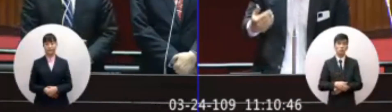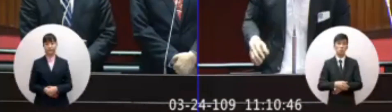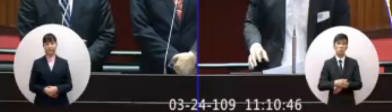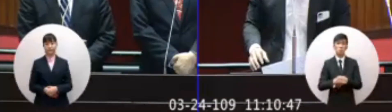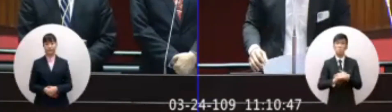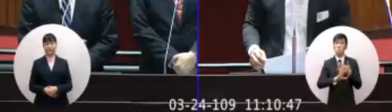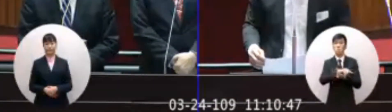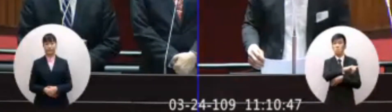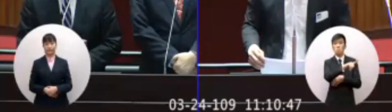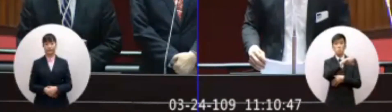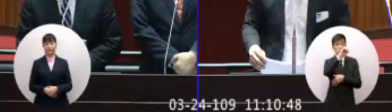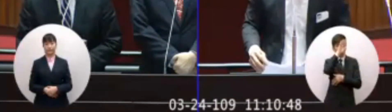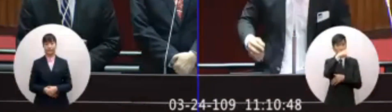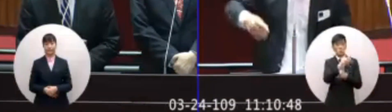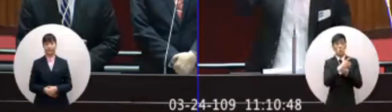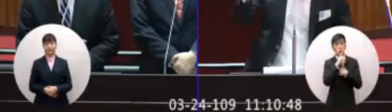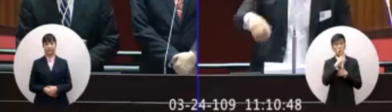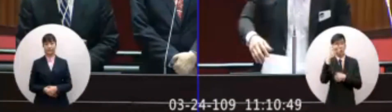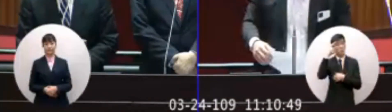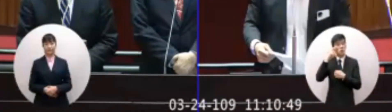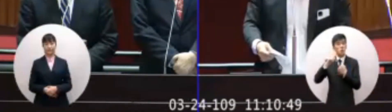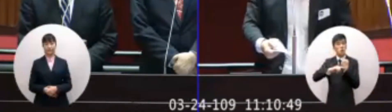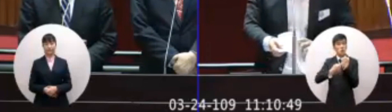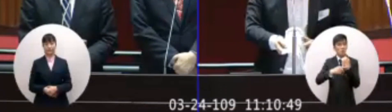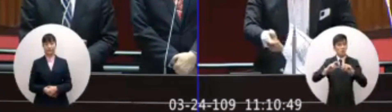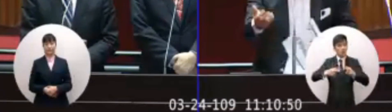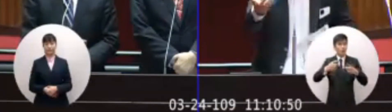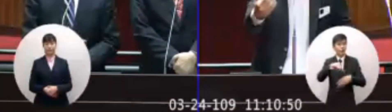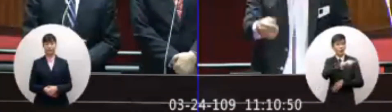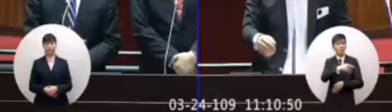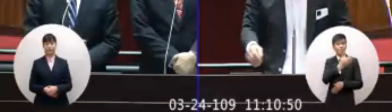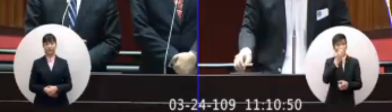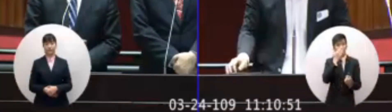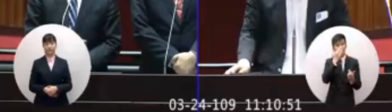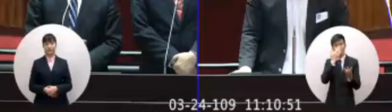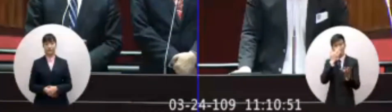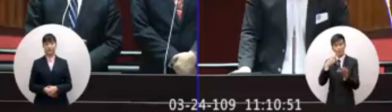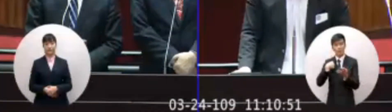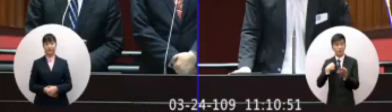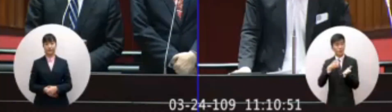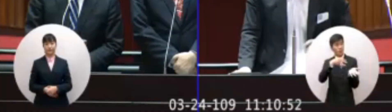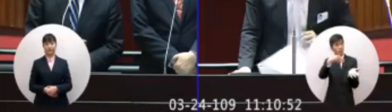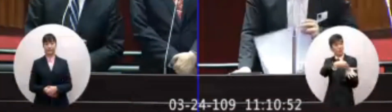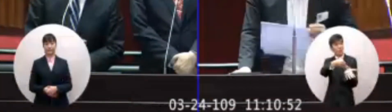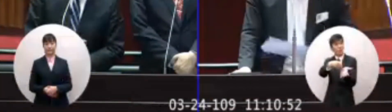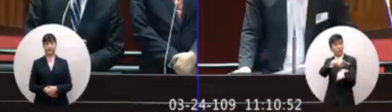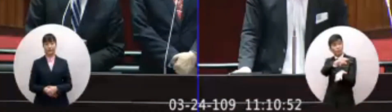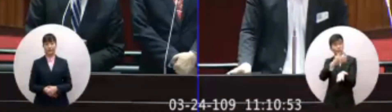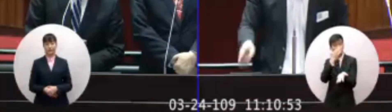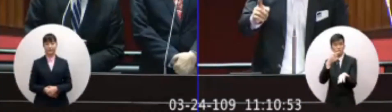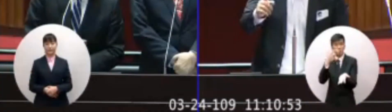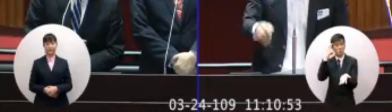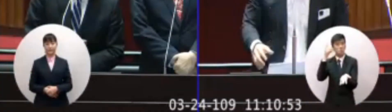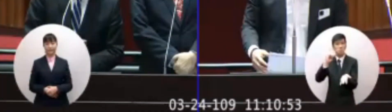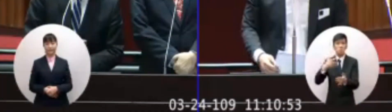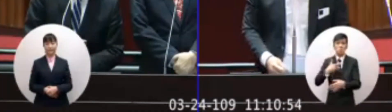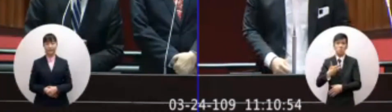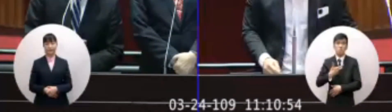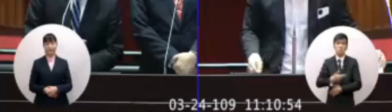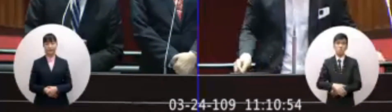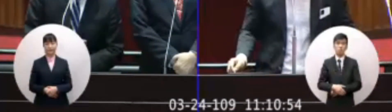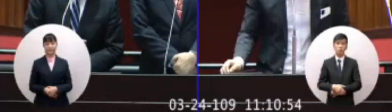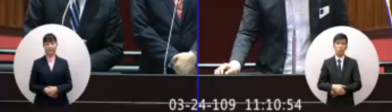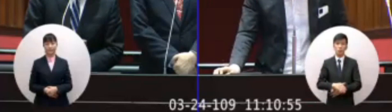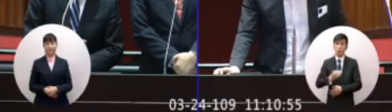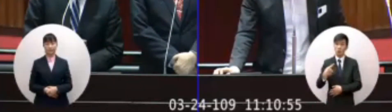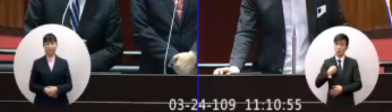政党招我要修宪啊，讲叫安尼我不敢修，我不敢修啊。但我摕物件去签名，拢不爱签名，迄个个性是安那，我嘛想无。但是咱会当做